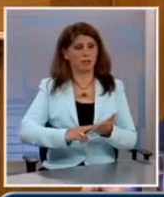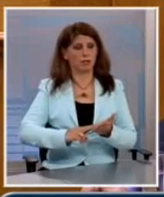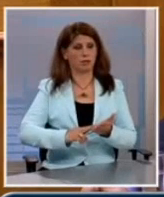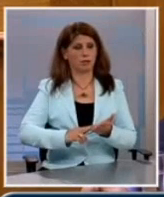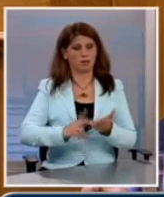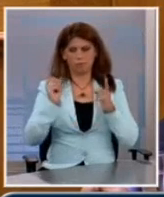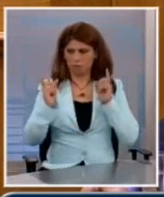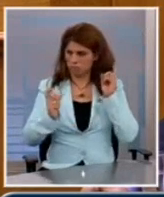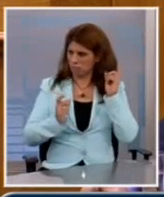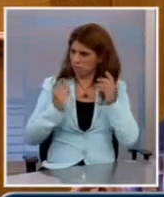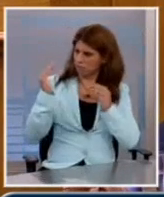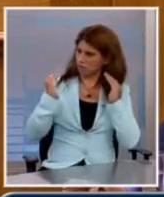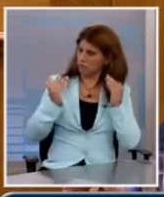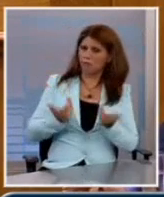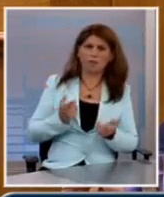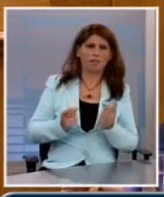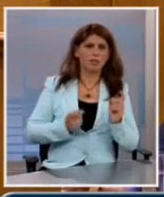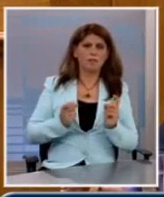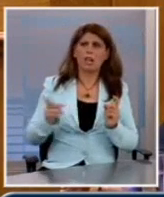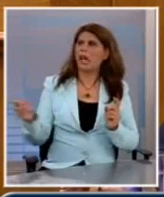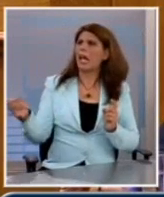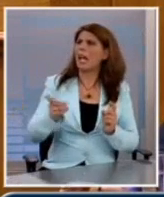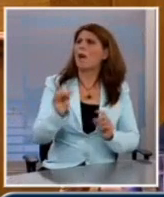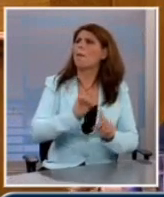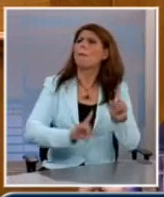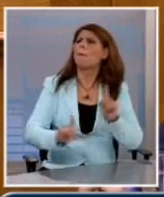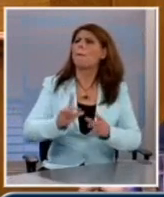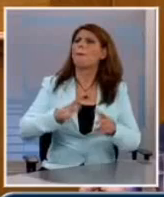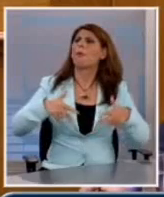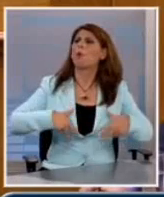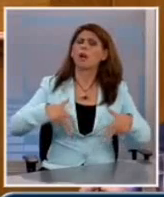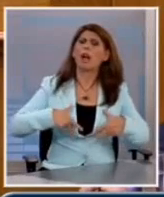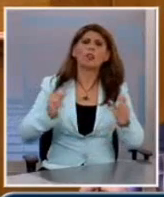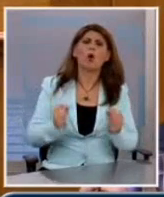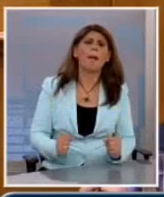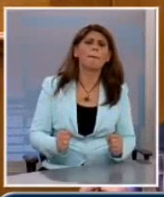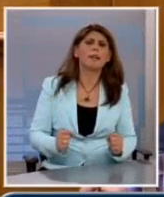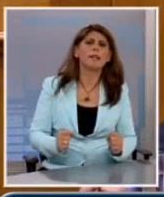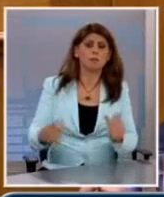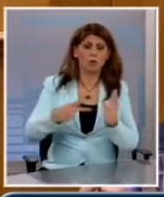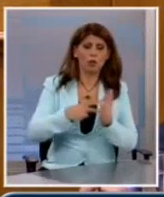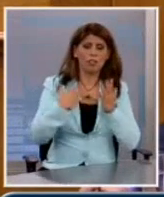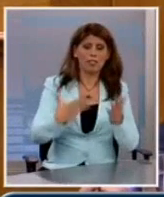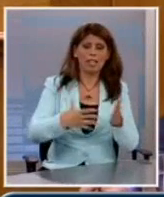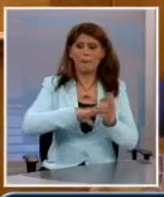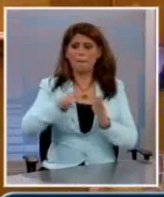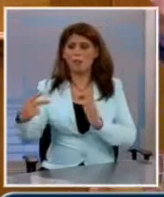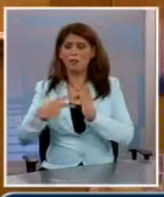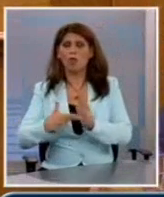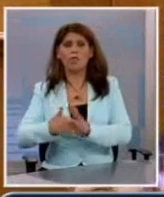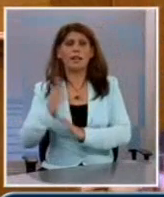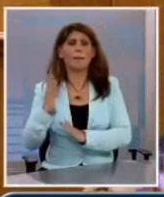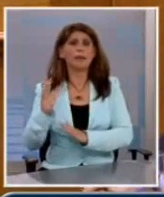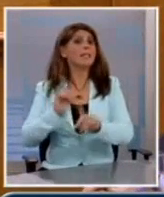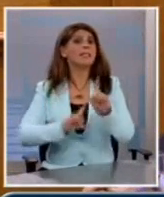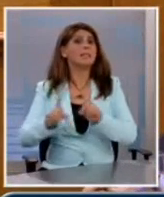Και αναρωτιέμαι, σε ποια χώρα ζούσατε εσείς όλα τα προηγούμενα χρόνια, από το 10 έως το 15, σε ποιες κυβερνήσεις